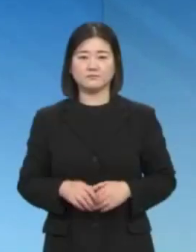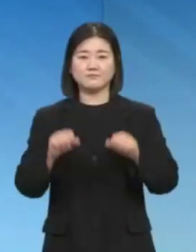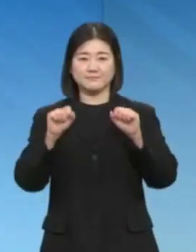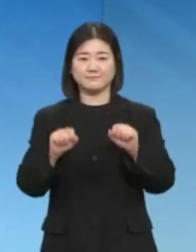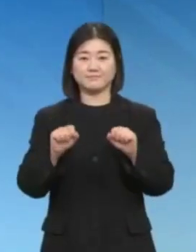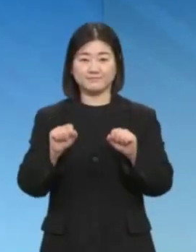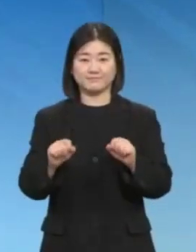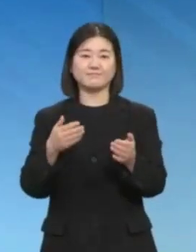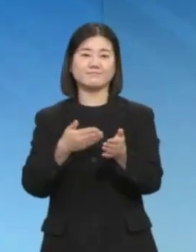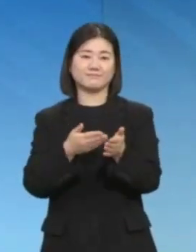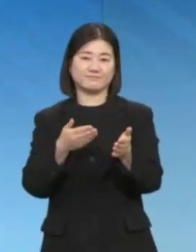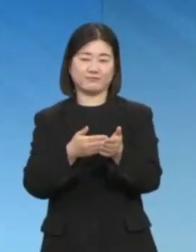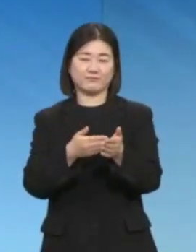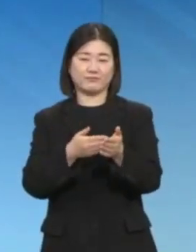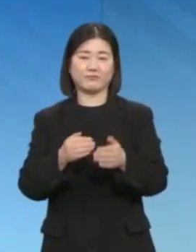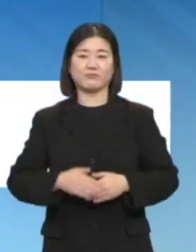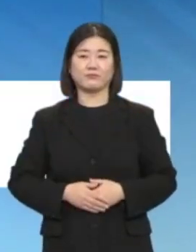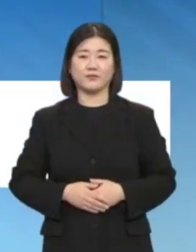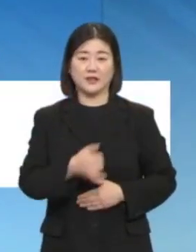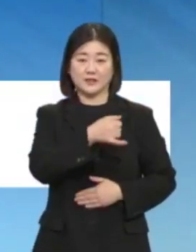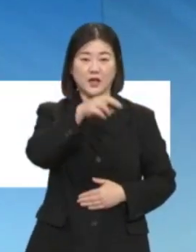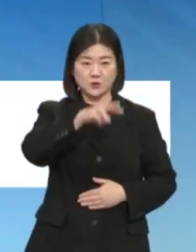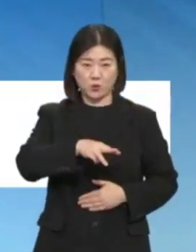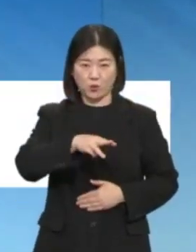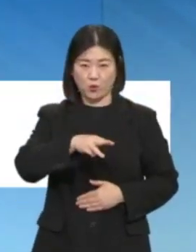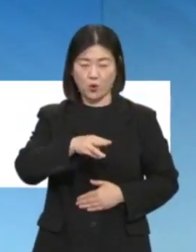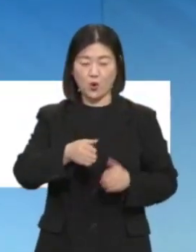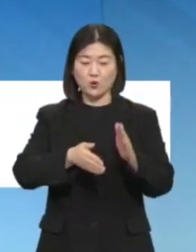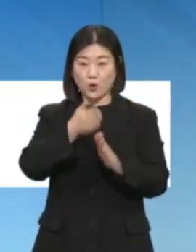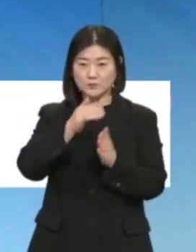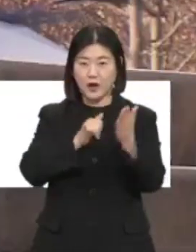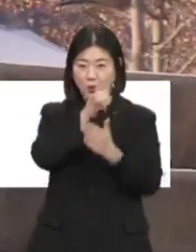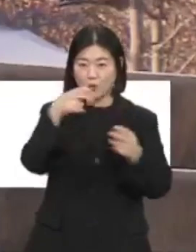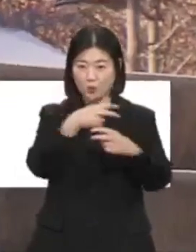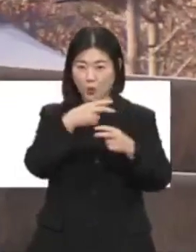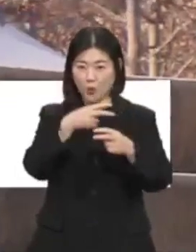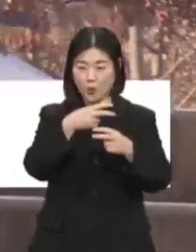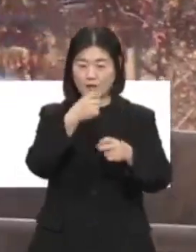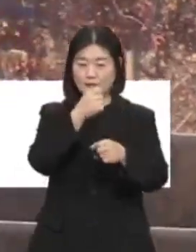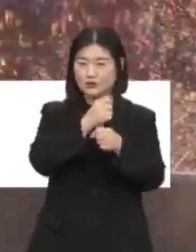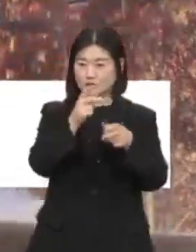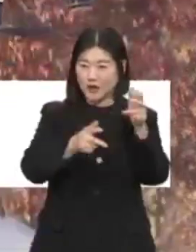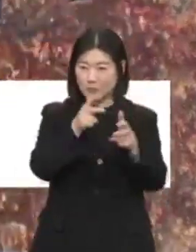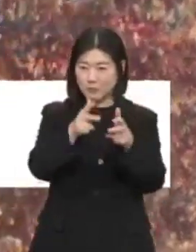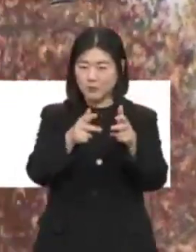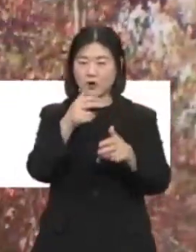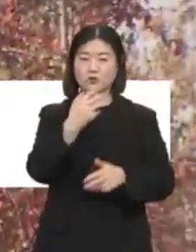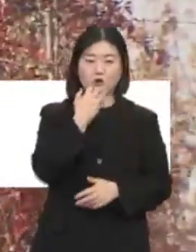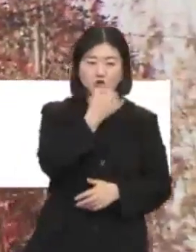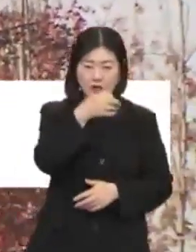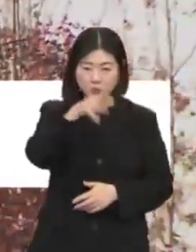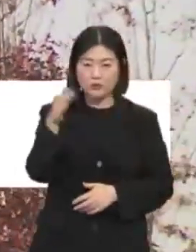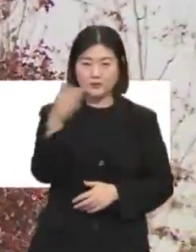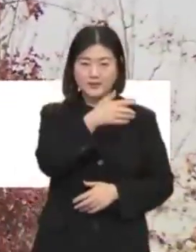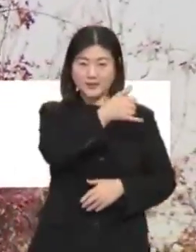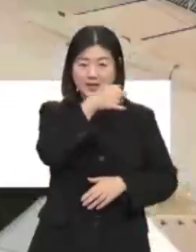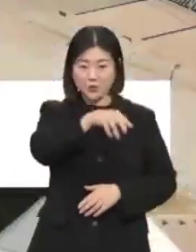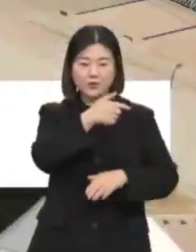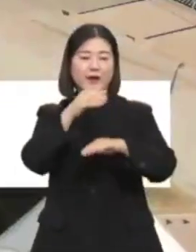여러분 안녕하십니까 TJB 뉴스입니다 세종시가 초광역권 도시 한군 교통 구축 사업과 관련해 수도권에서 세종